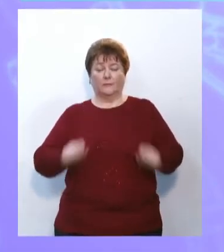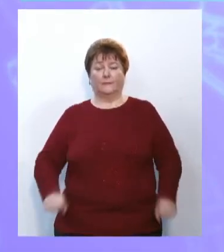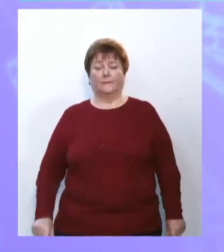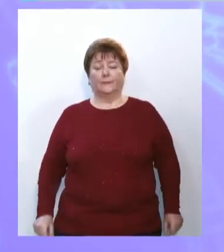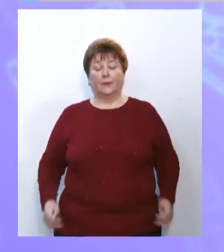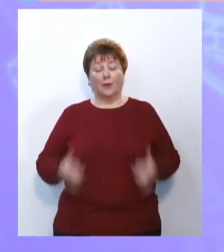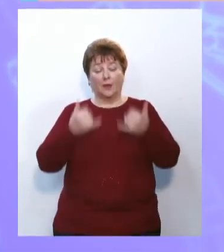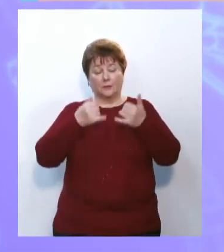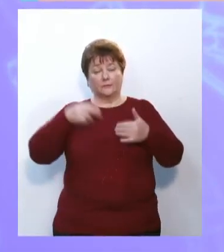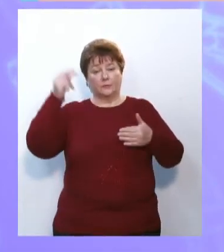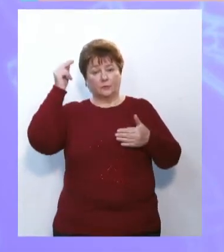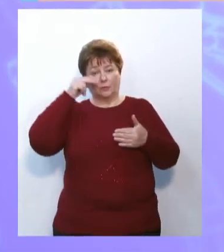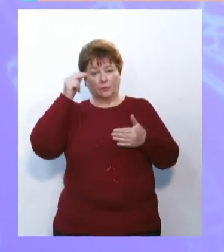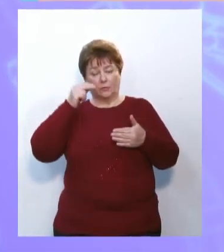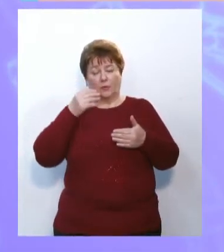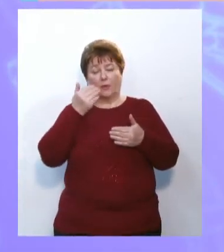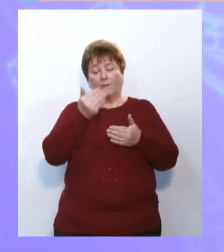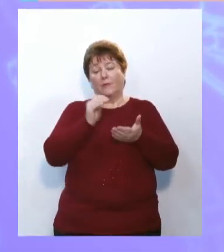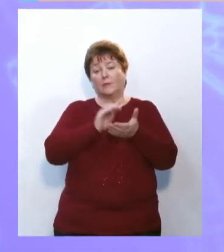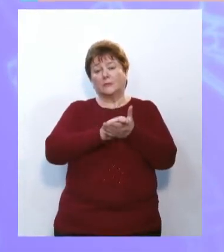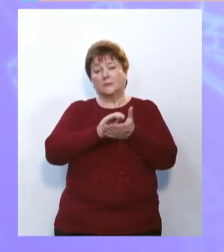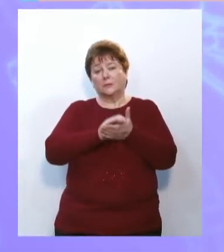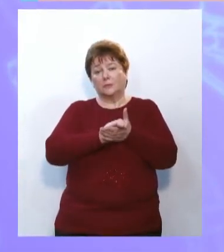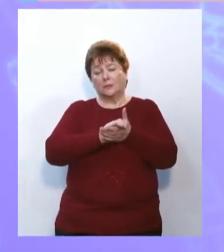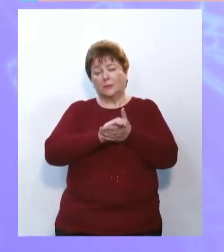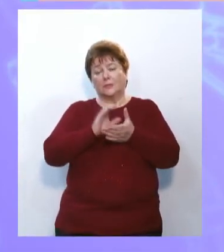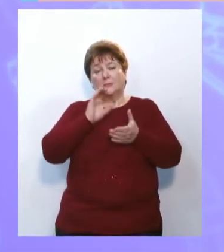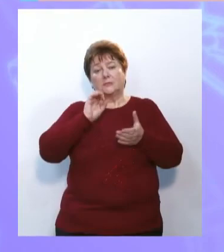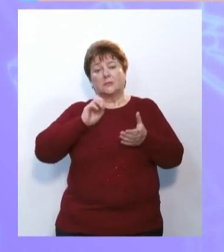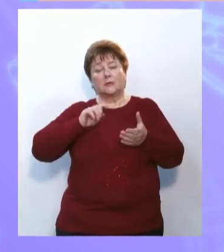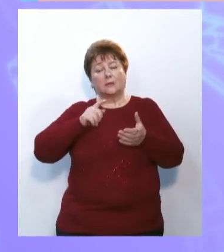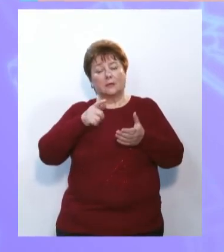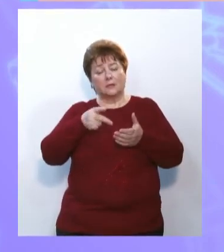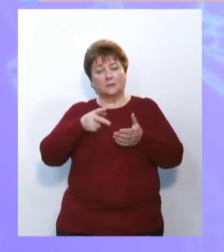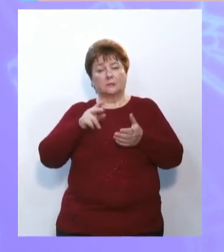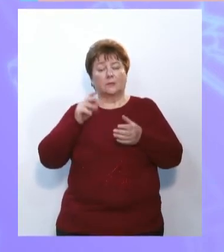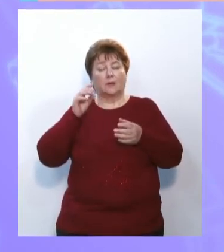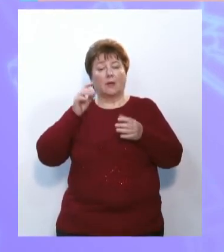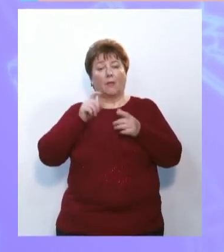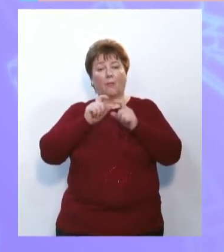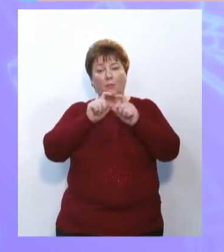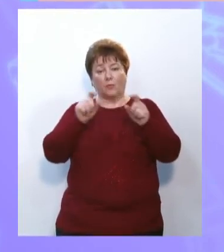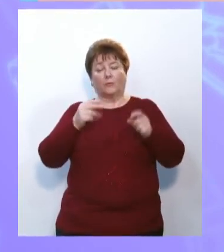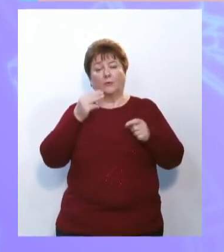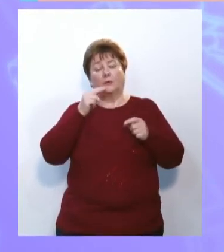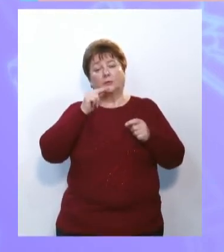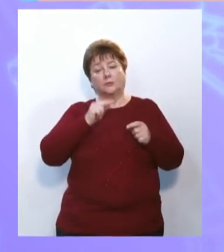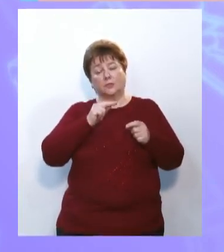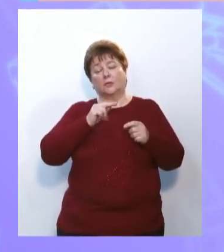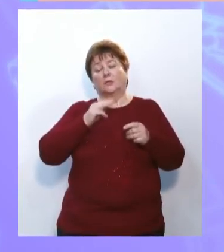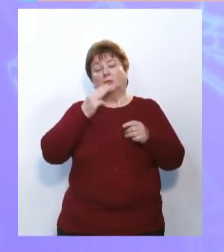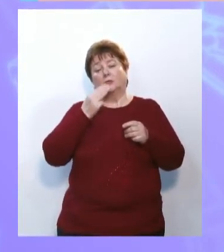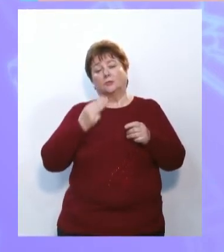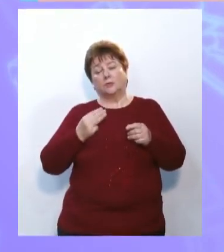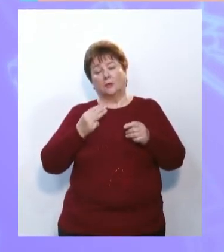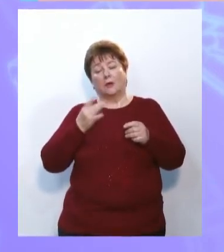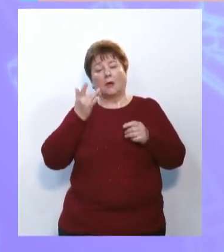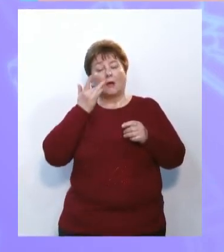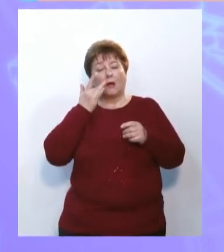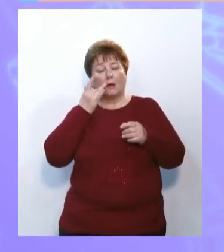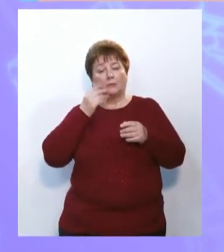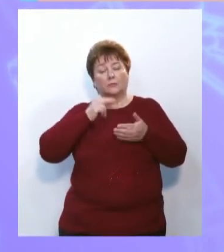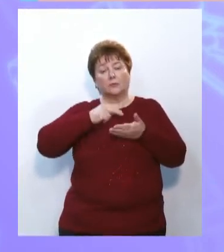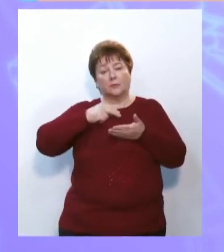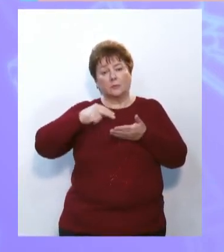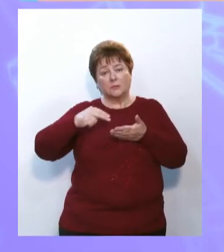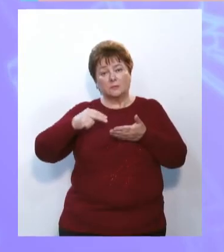Сегодня на уроке вы познакомились с согласными буквами Ч и Щ, которые на